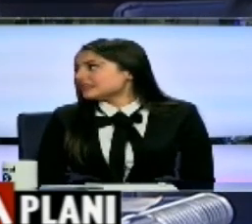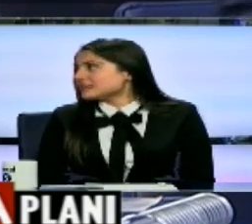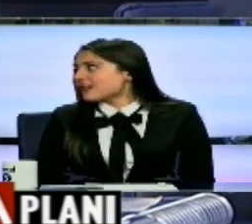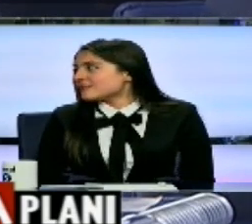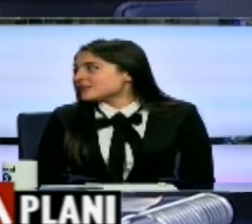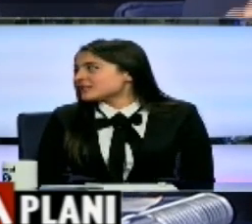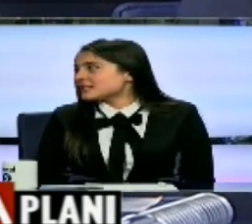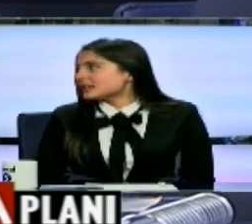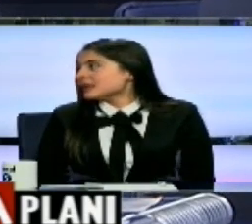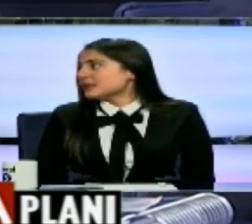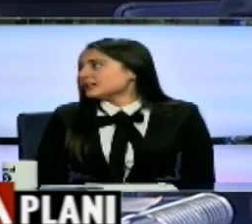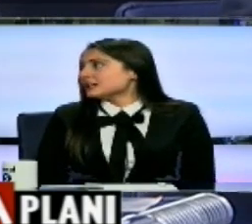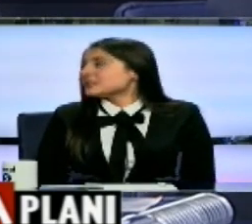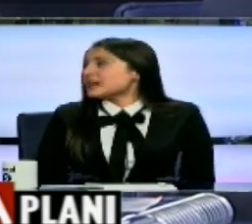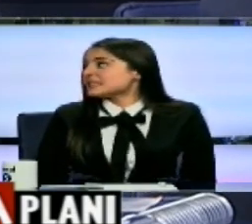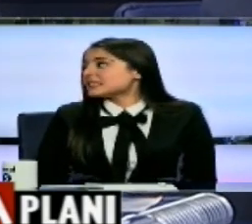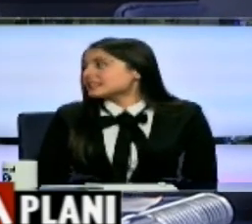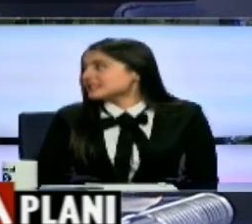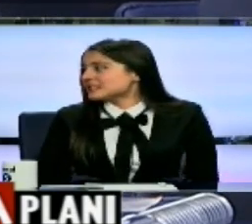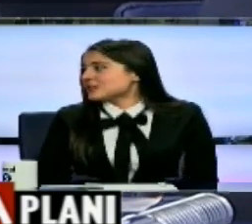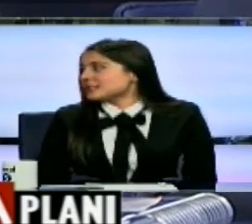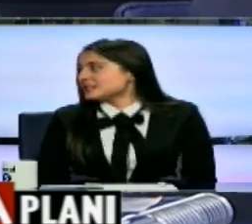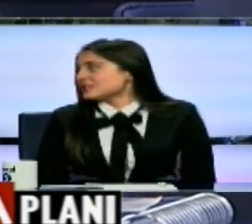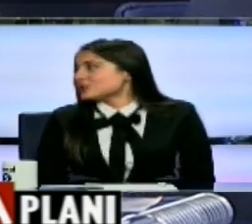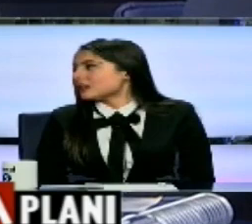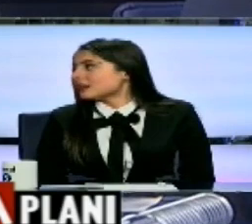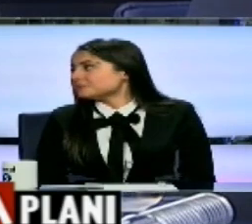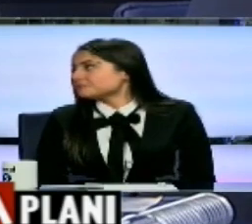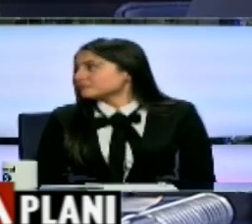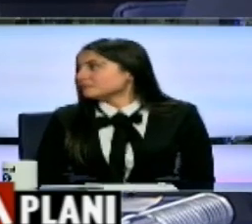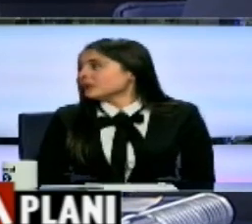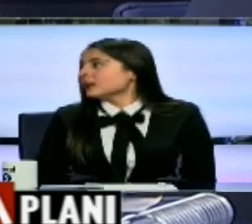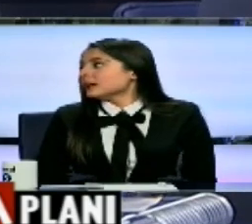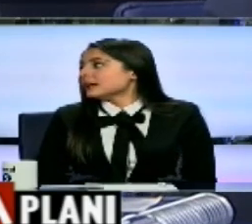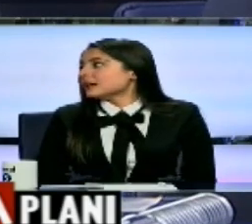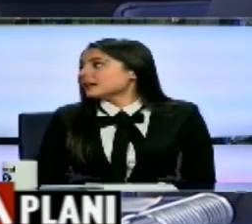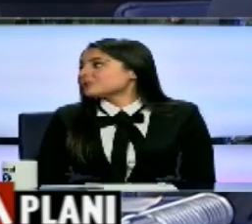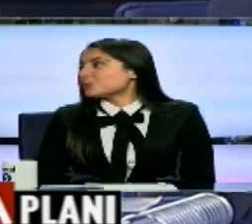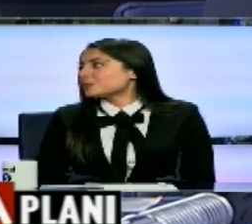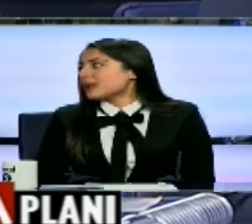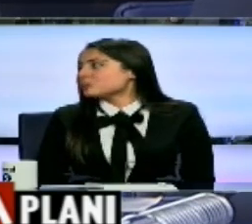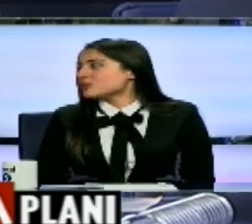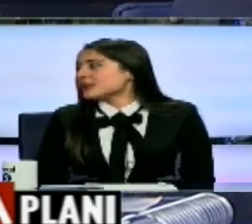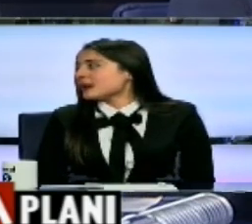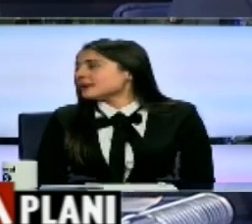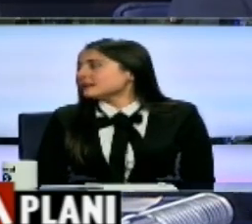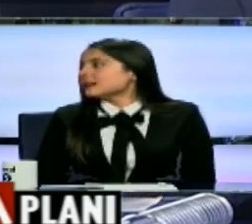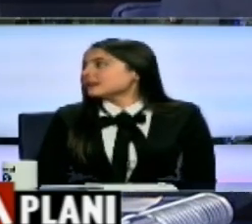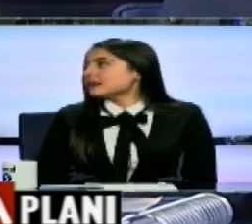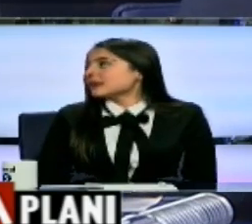de imkan vereceğiz, imkansızları isteyeceğiz inşallah. İnşallah. Çok güzel